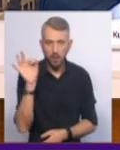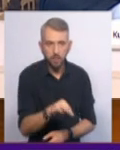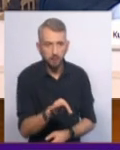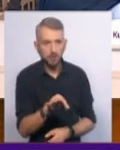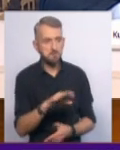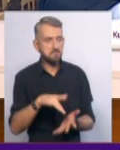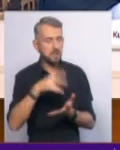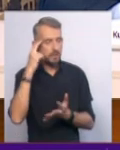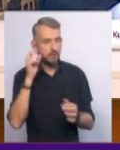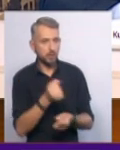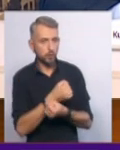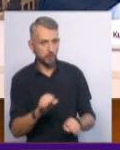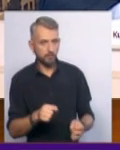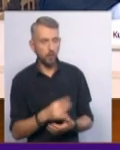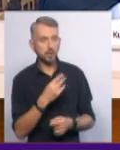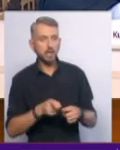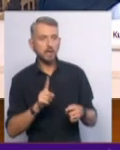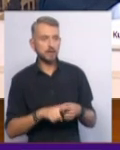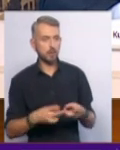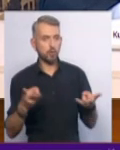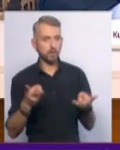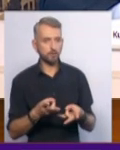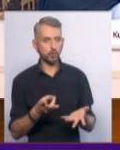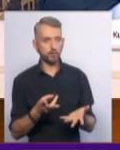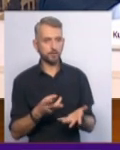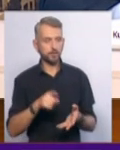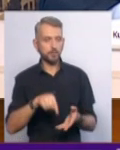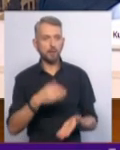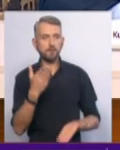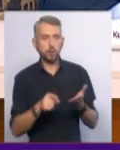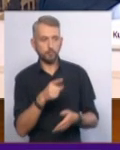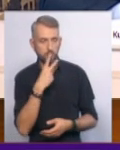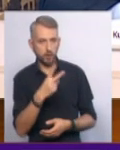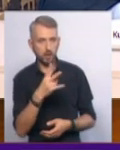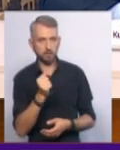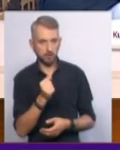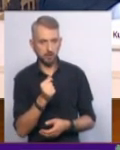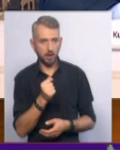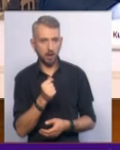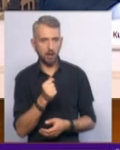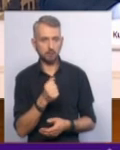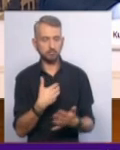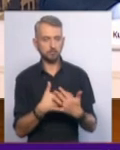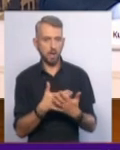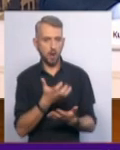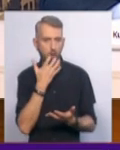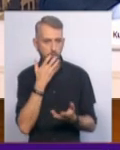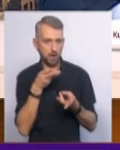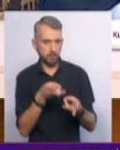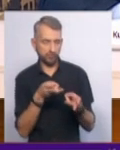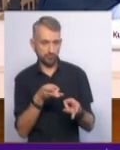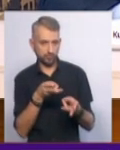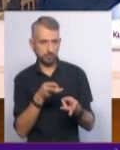Києві неможливо. Угу. Ну на це потрібно, навіть якщо ви поглянете на запуск системи опалення,